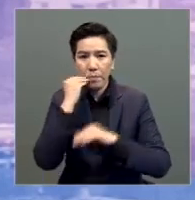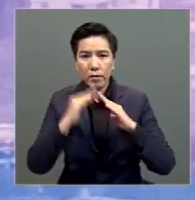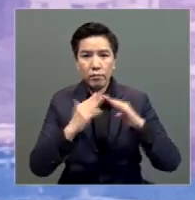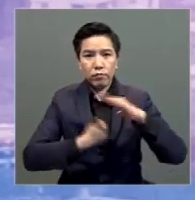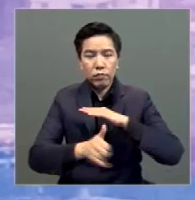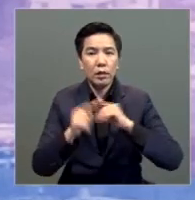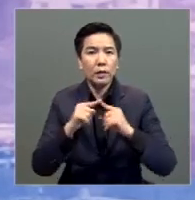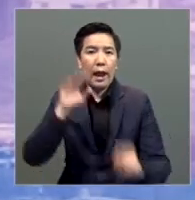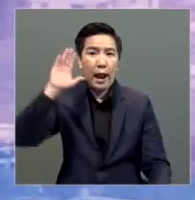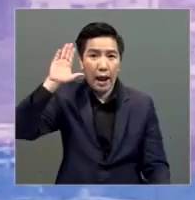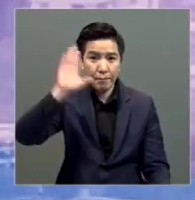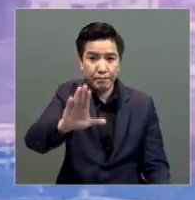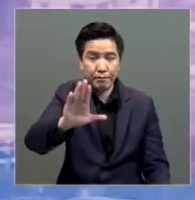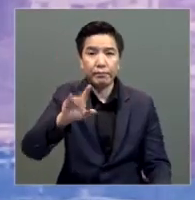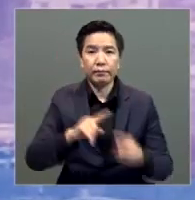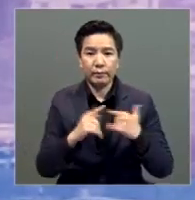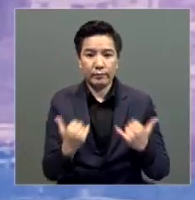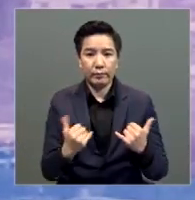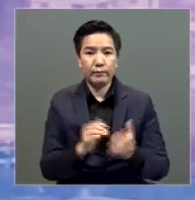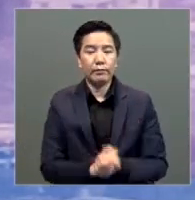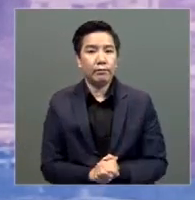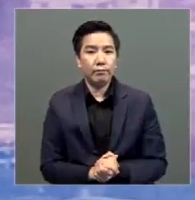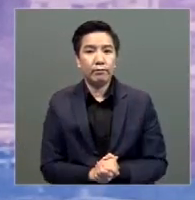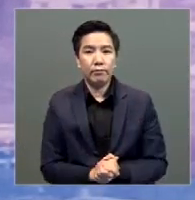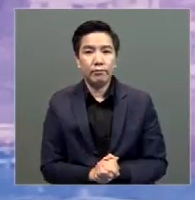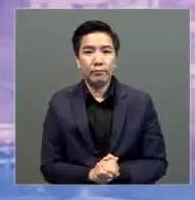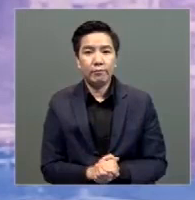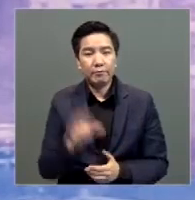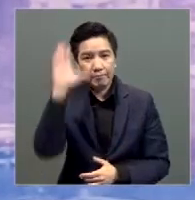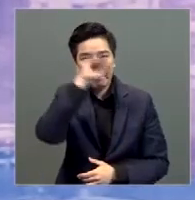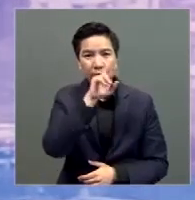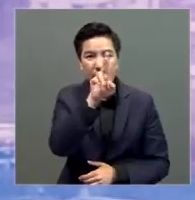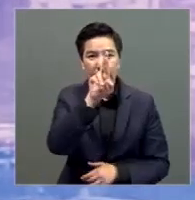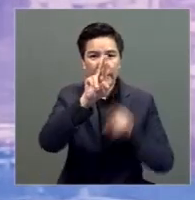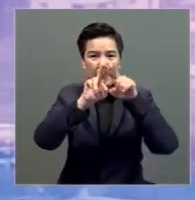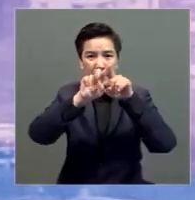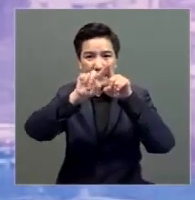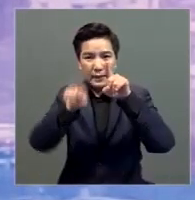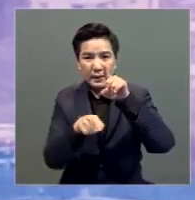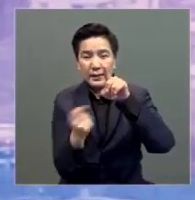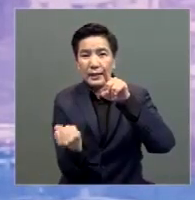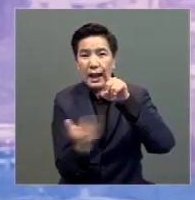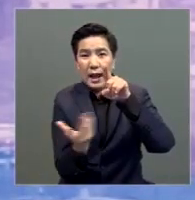ห้ามออกจากบ้านเนี่ยตั้งแต่เที่ยงคืนถึงตีห้า